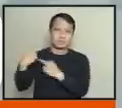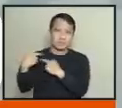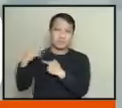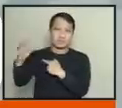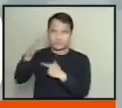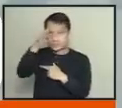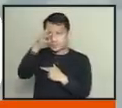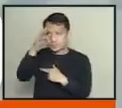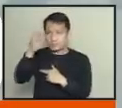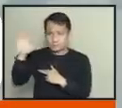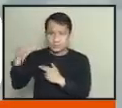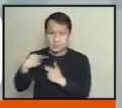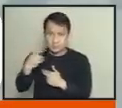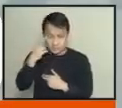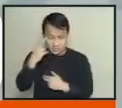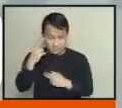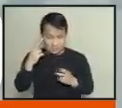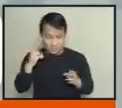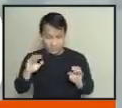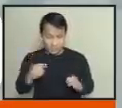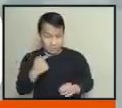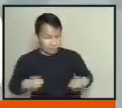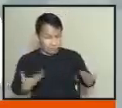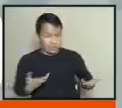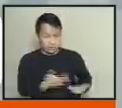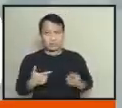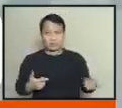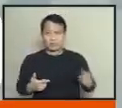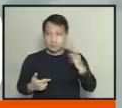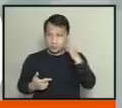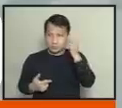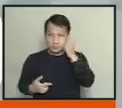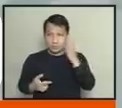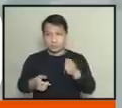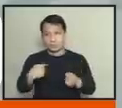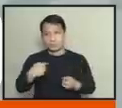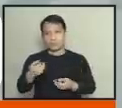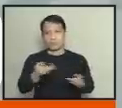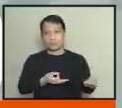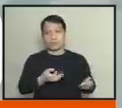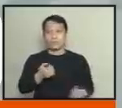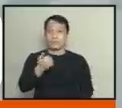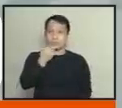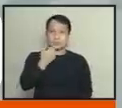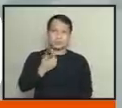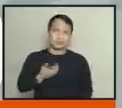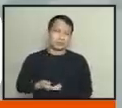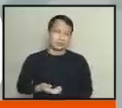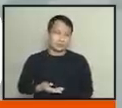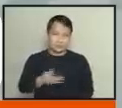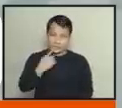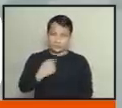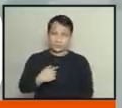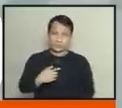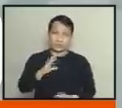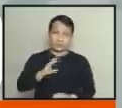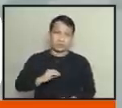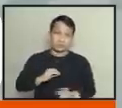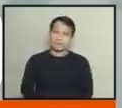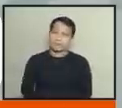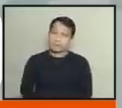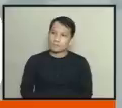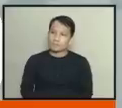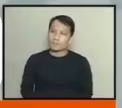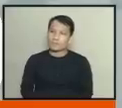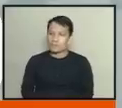na magbigay. Sasabihin ng girlfriend niya na pag walang pera yung lalaki, si Ryan, siya ang nagpapalamon. Which is napaka nakaka-degrade ng pagkatao ko,